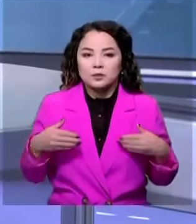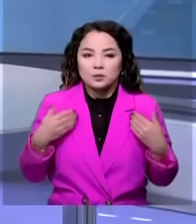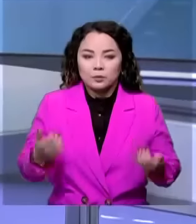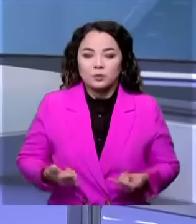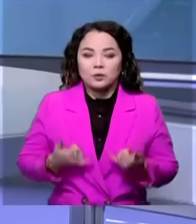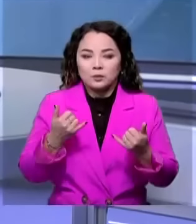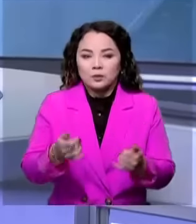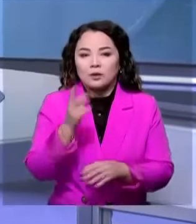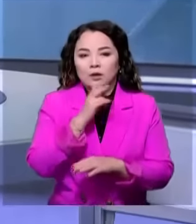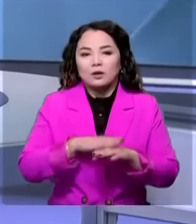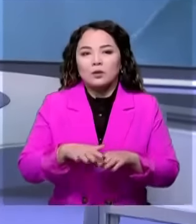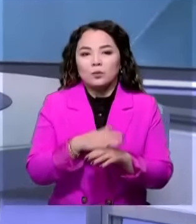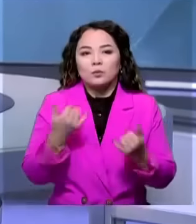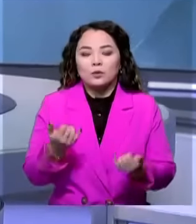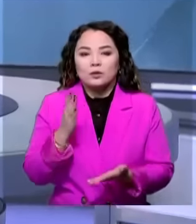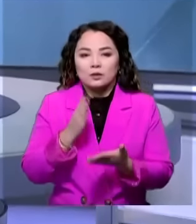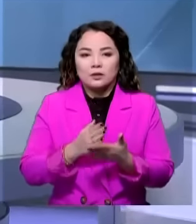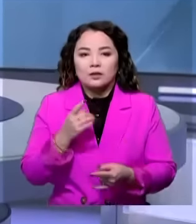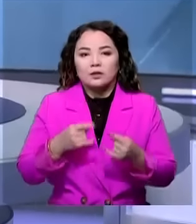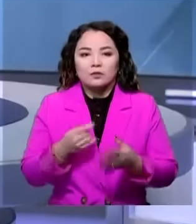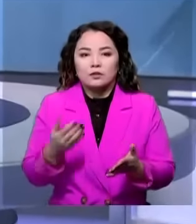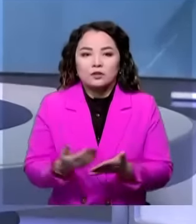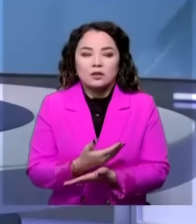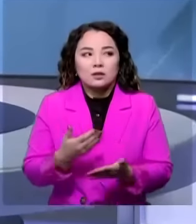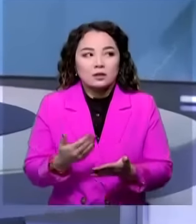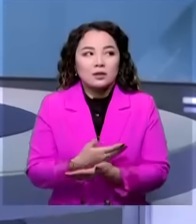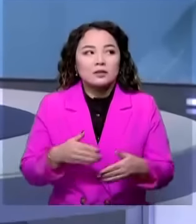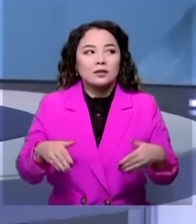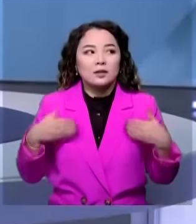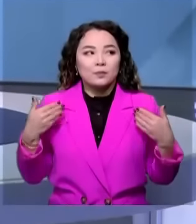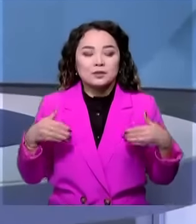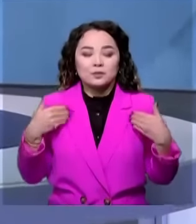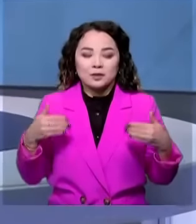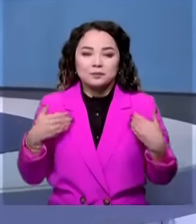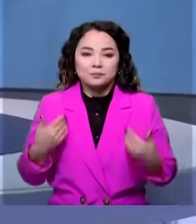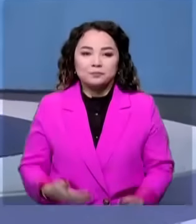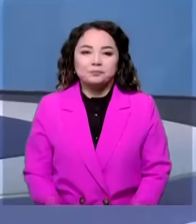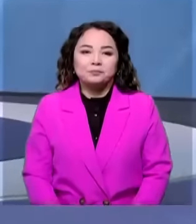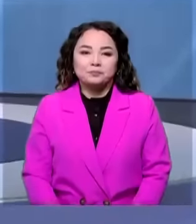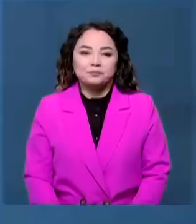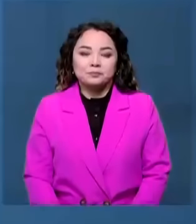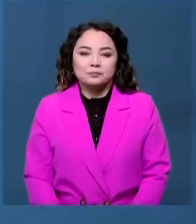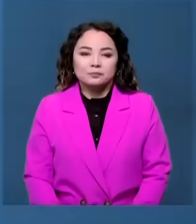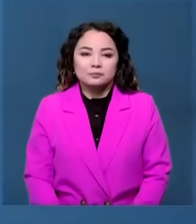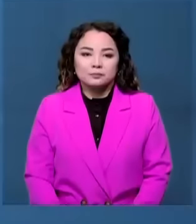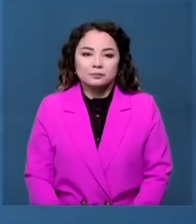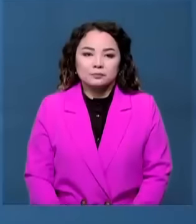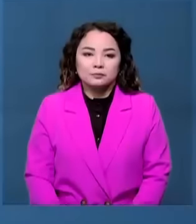Армыстар, ерде жаңалықтар уақыты, студияда Қуан Шасанқызы, сурда аудармада әртесін Шырын Қожбанова.